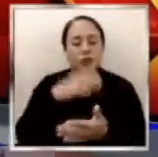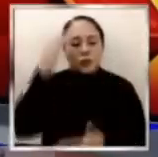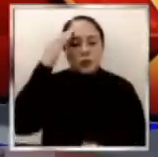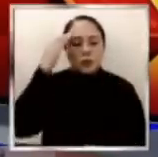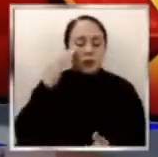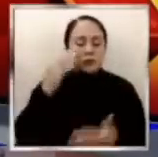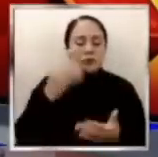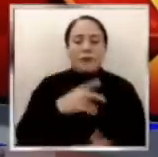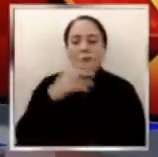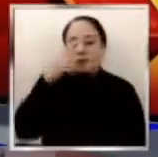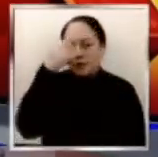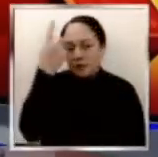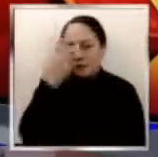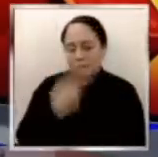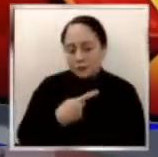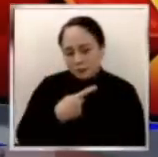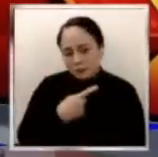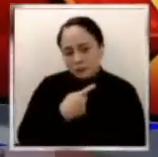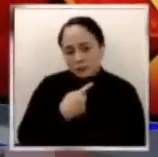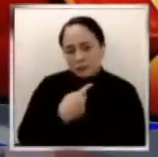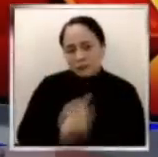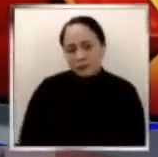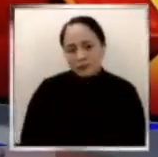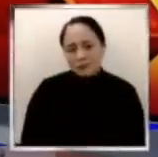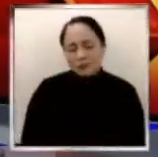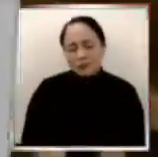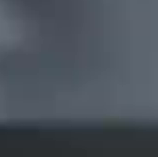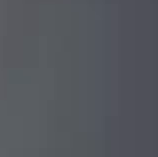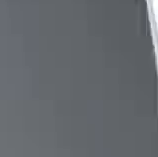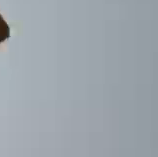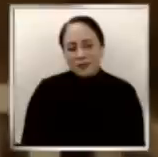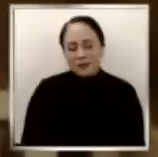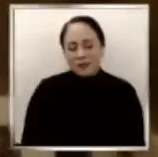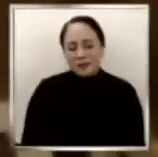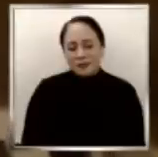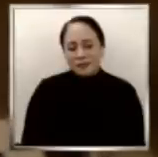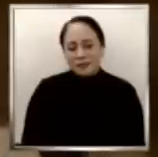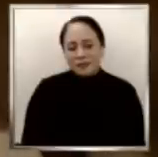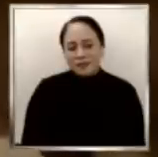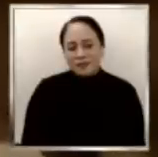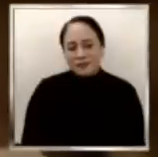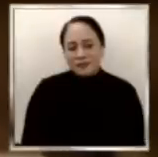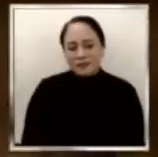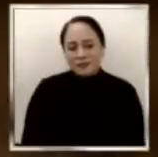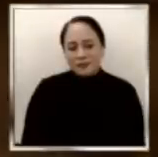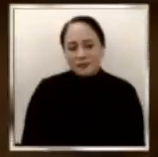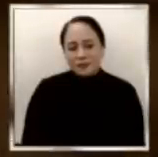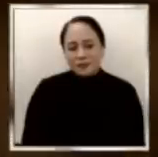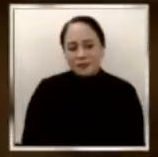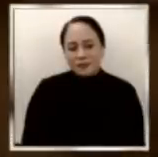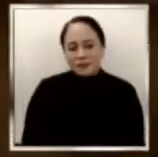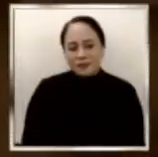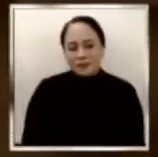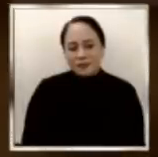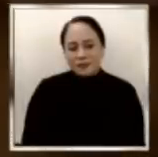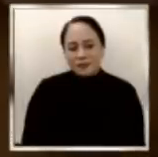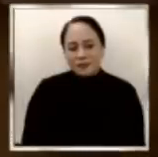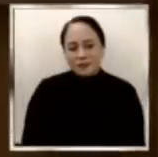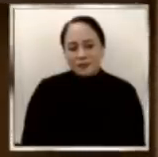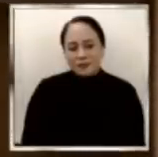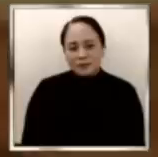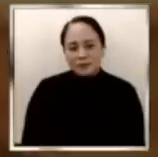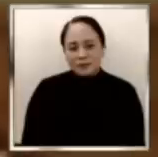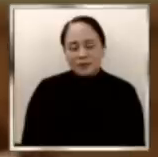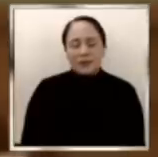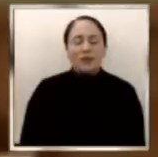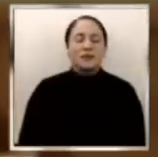Blackpink. Ang detalye alamin sa report ni Katatibayan. answered prayer daw